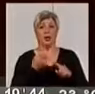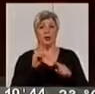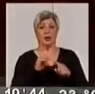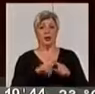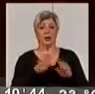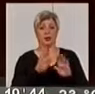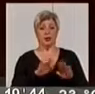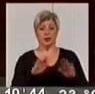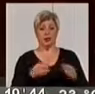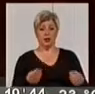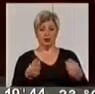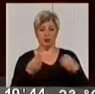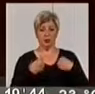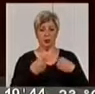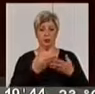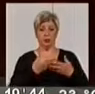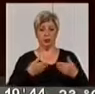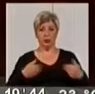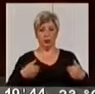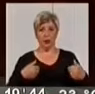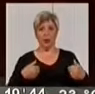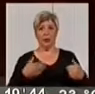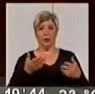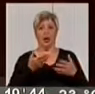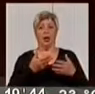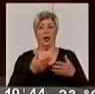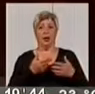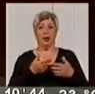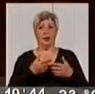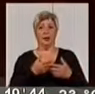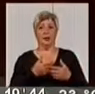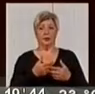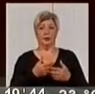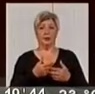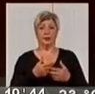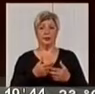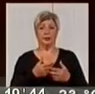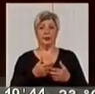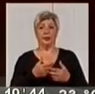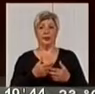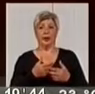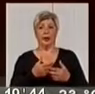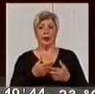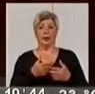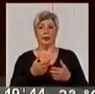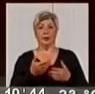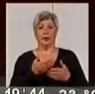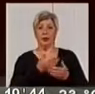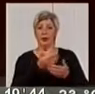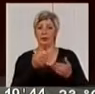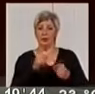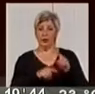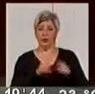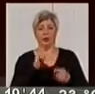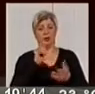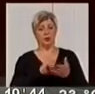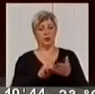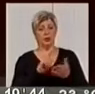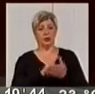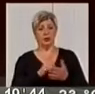вручають нам, а ми вже їх здоров'я і життя керівництву закладу, вони мають телефони від